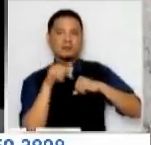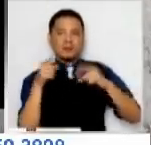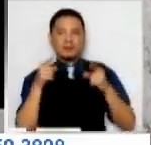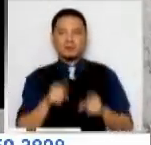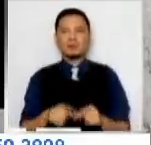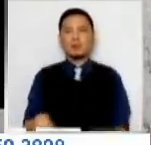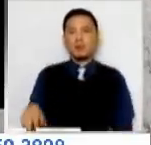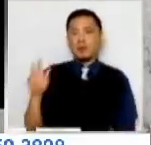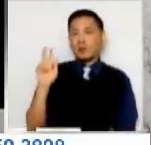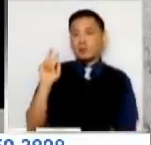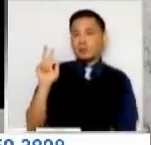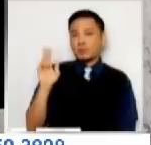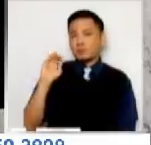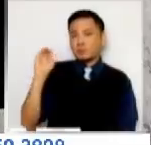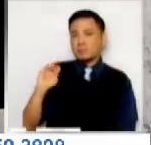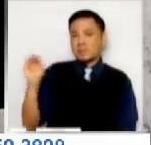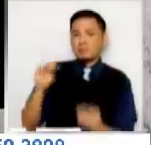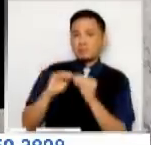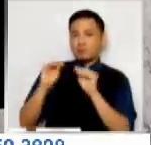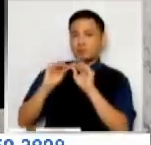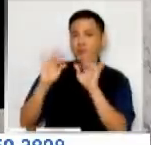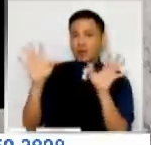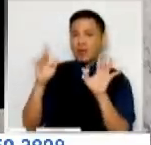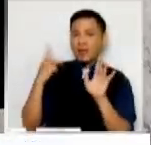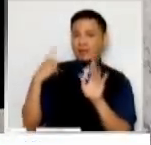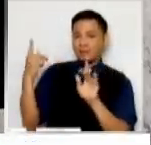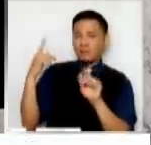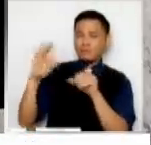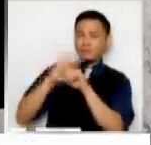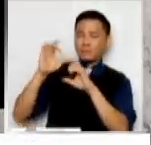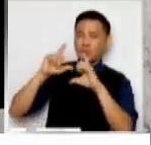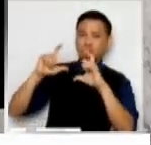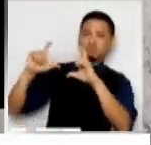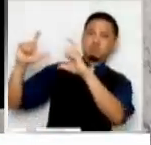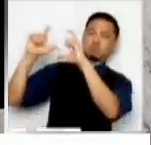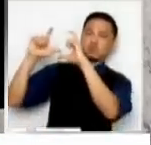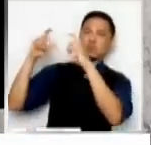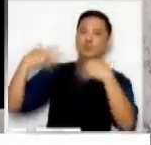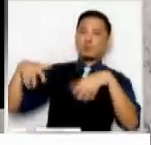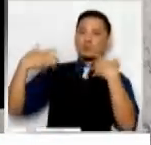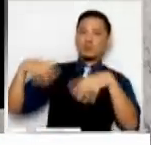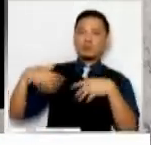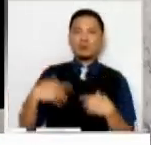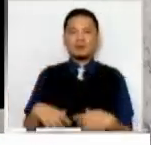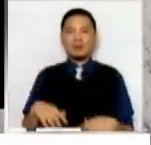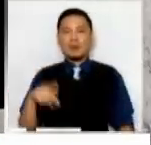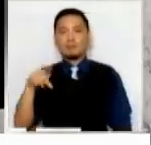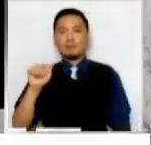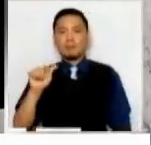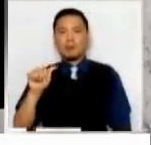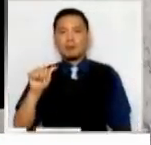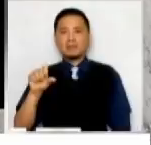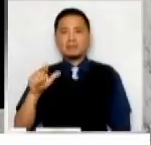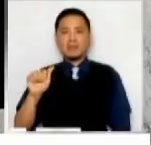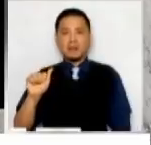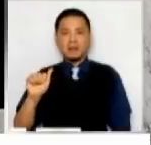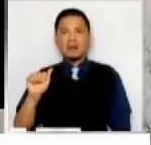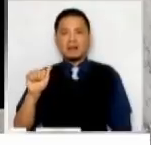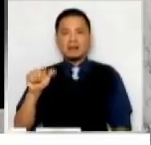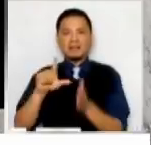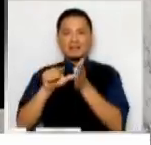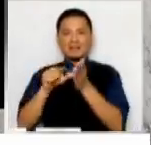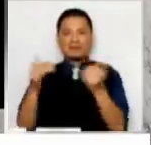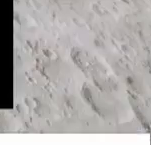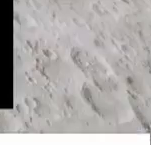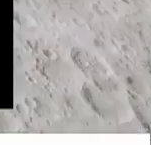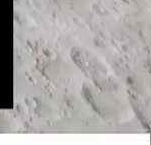maliwanag ang buwan kapag supermoon. Ayon sa pag-asa, mamayang gabi po, ha, magigaganap yan dito sa atin. At kung